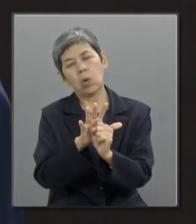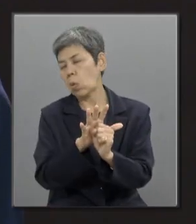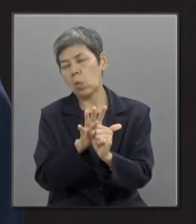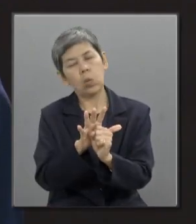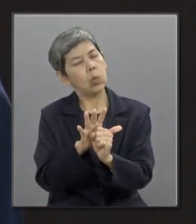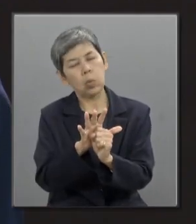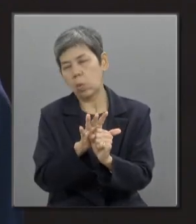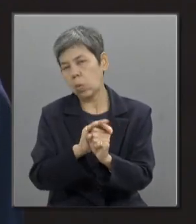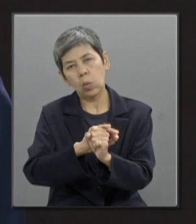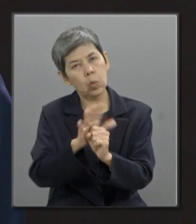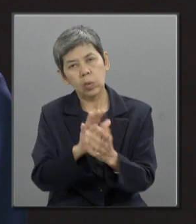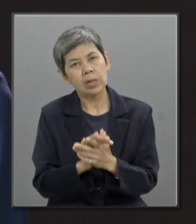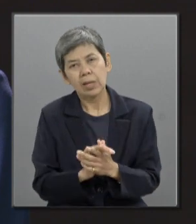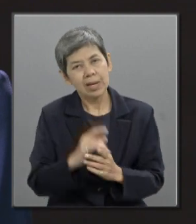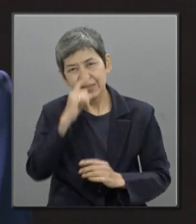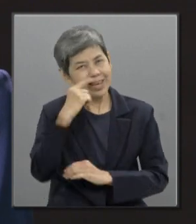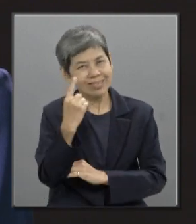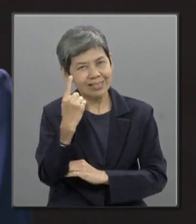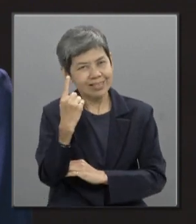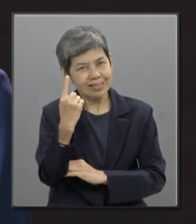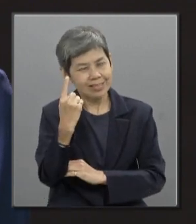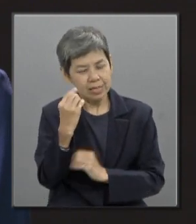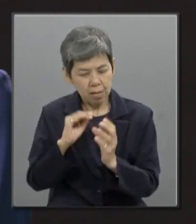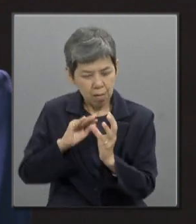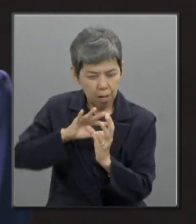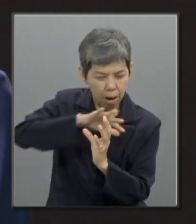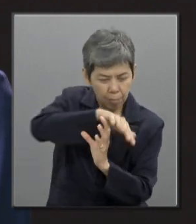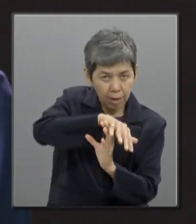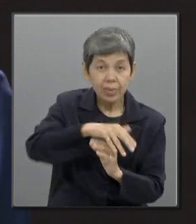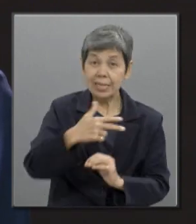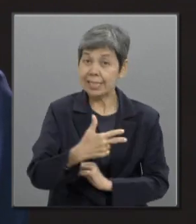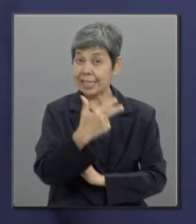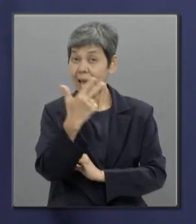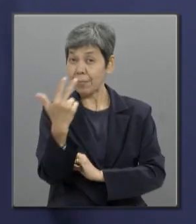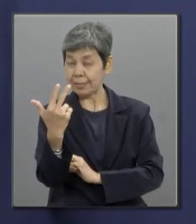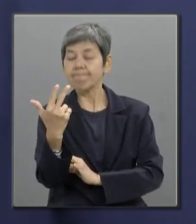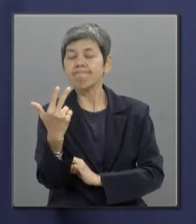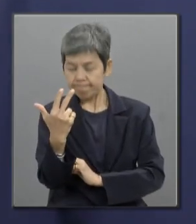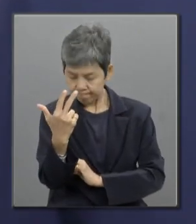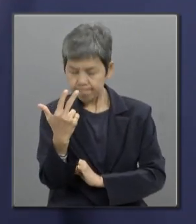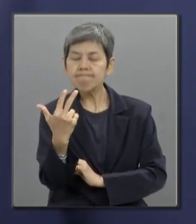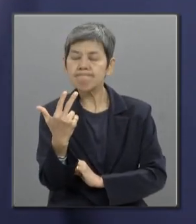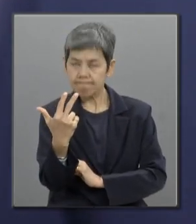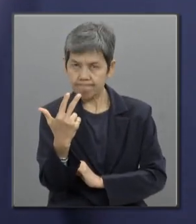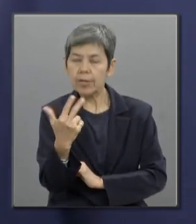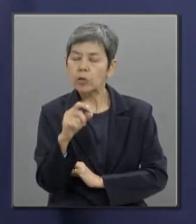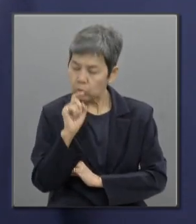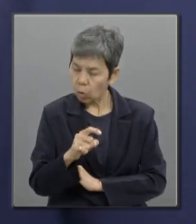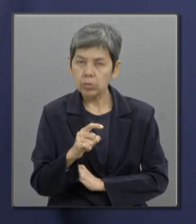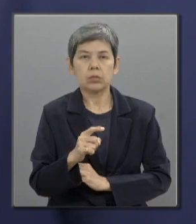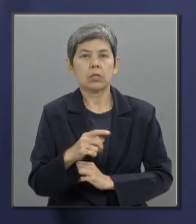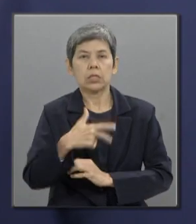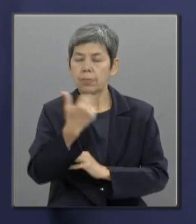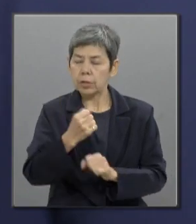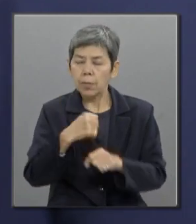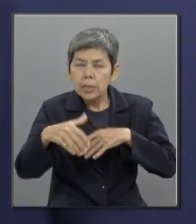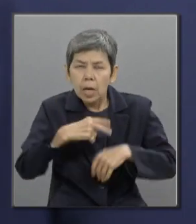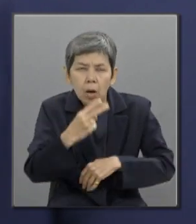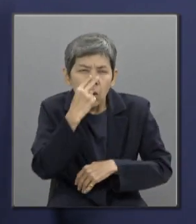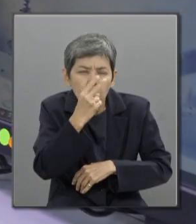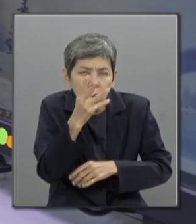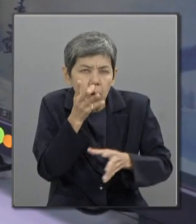ช่เกิดขึ้นแต่เฉพาะประเทศไทยผมคิดว่าไทย PBS เนี่ยจะต้องเป็นที่พึ่งของประชา